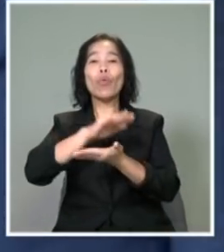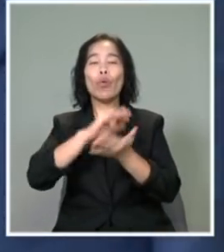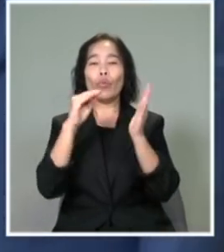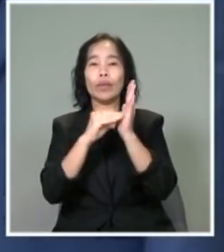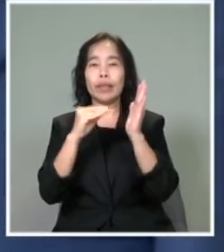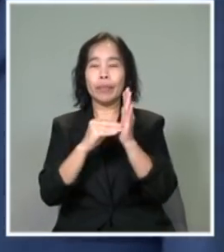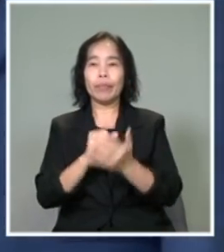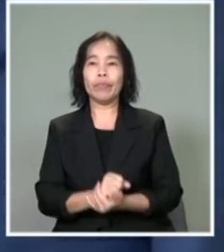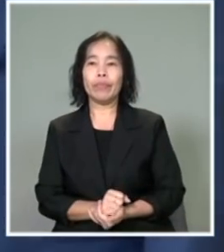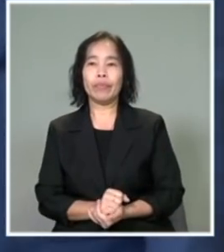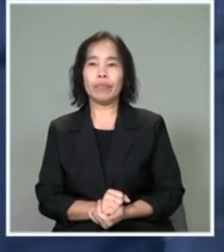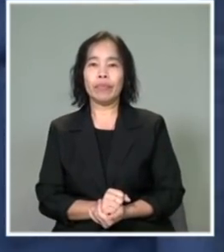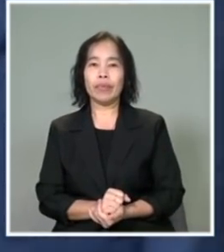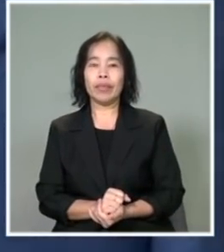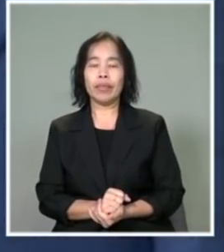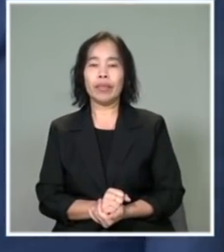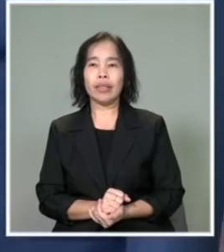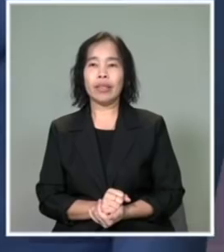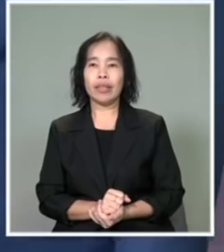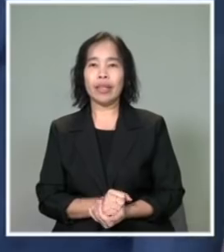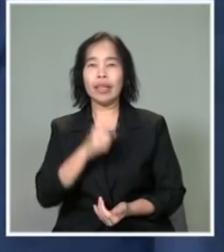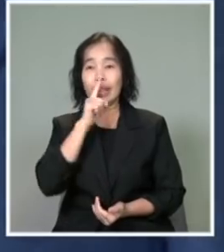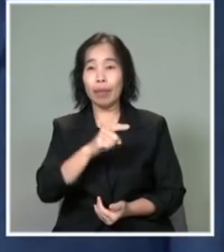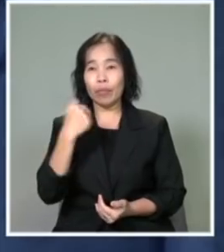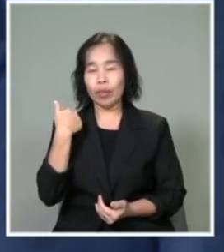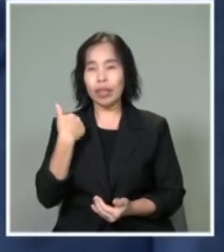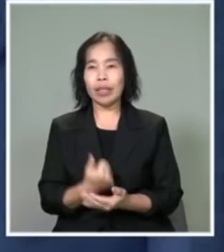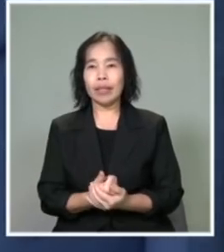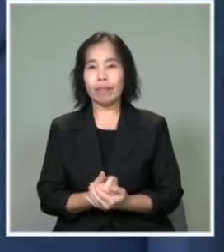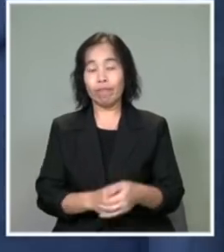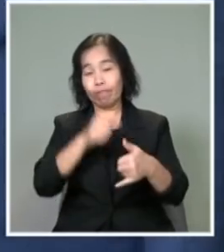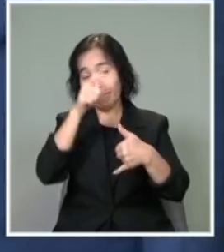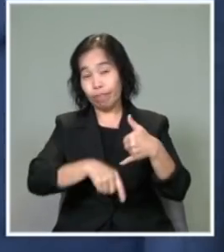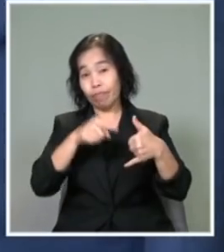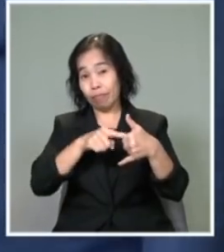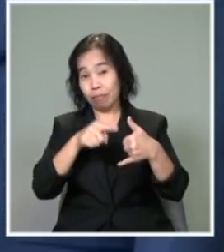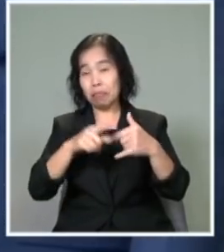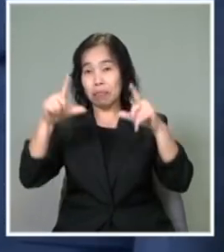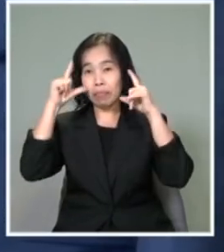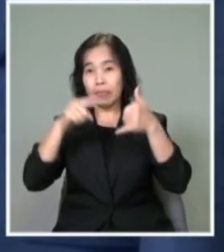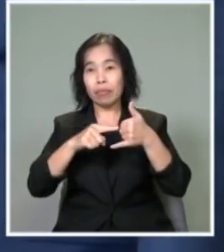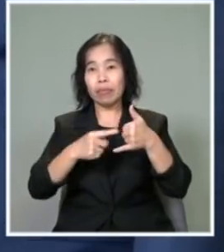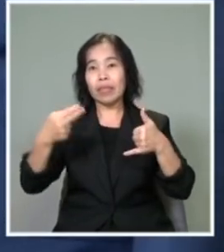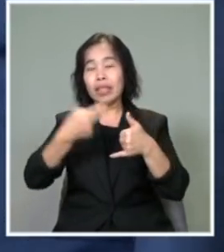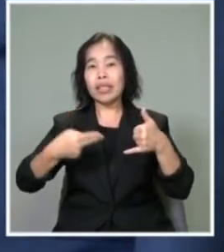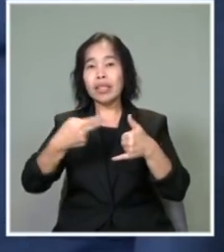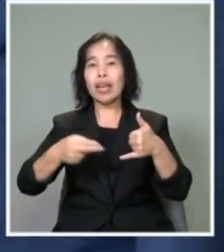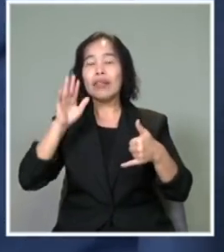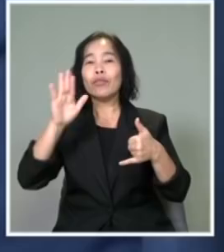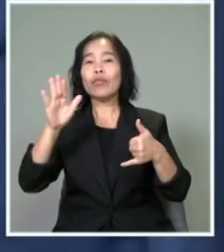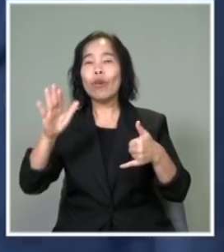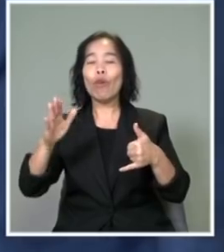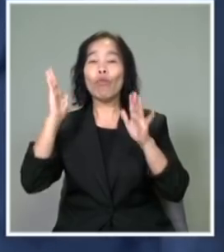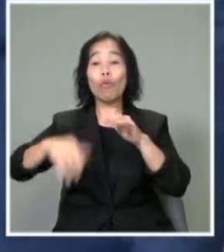ครับรัตนันอินแป้นเนี่ยนามสกุลอินแป้นคอบอลไทยน่าจะคอคุ้นๆนะครับก็เป็นหลานใช่มั้ยของสราวุธอินแป้นนะ